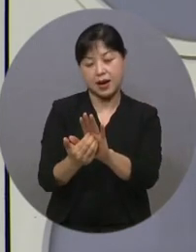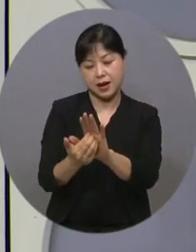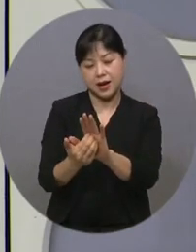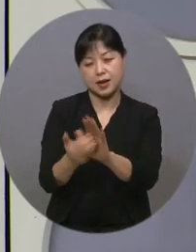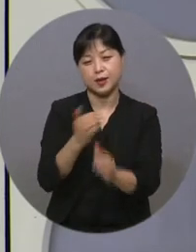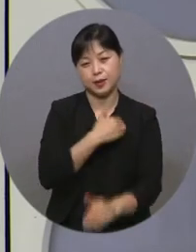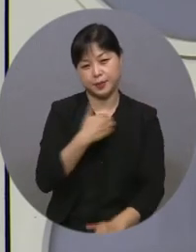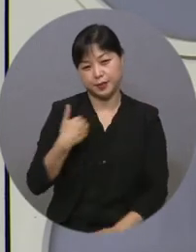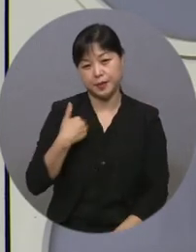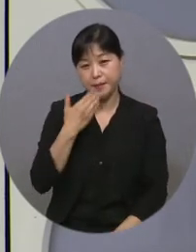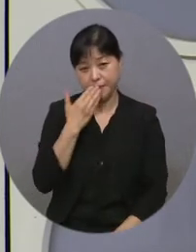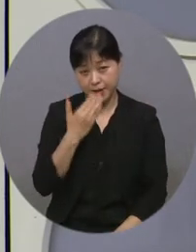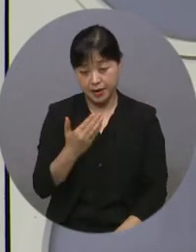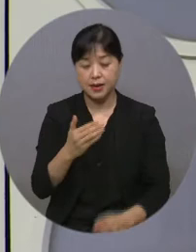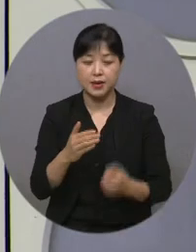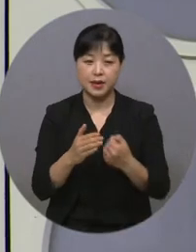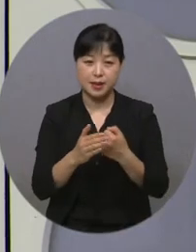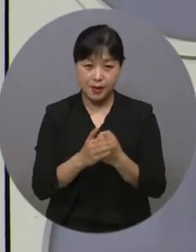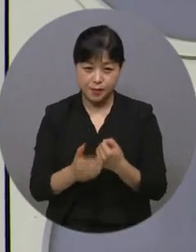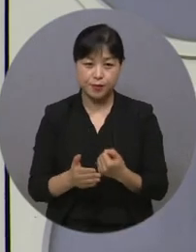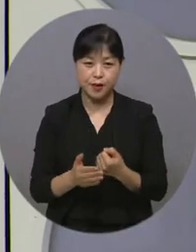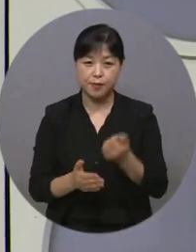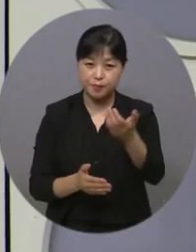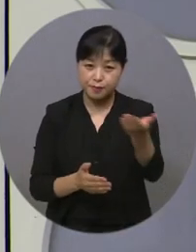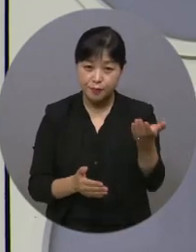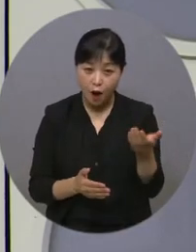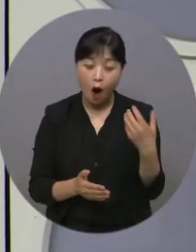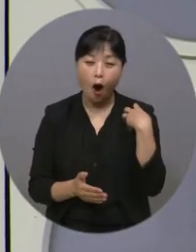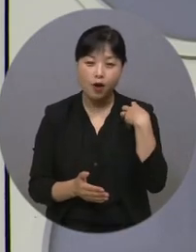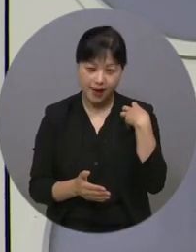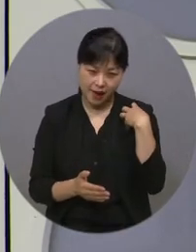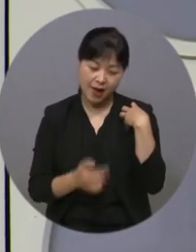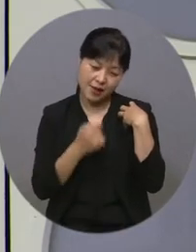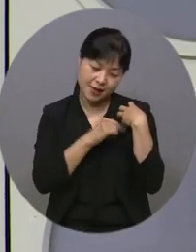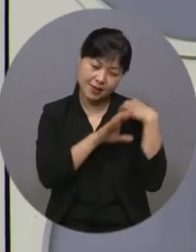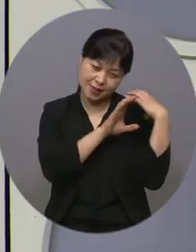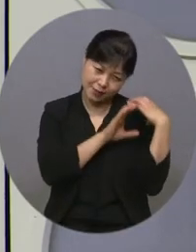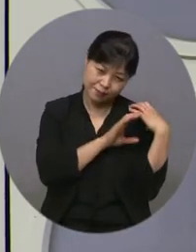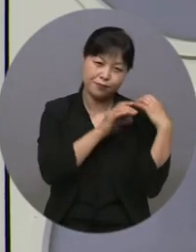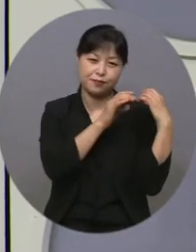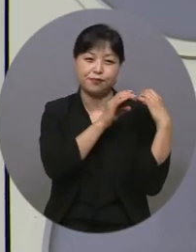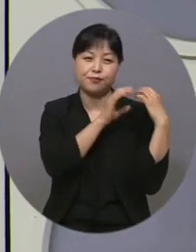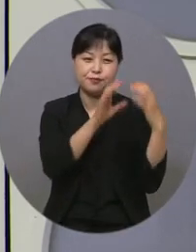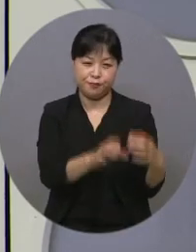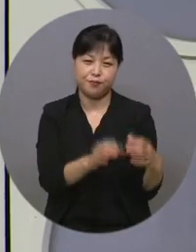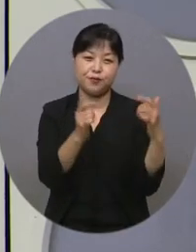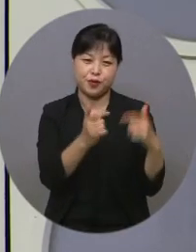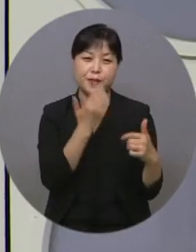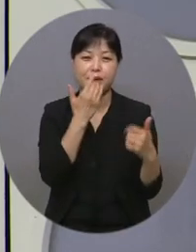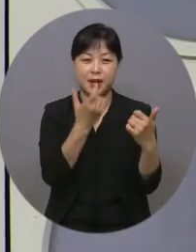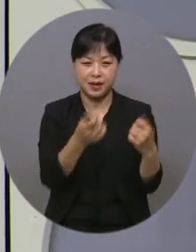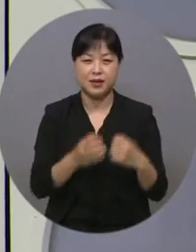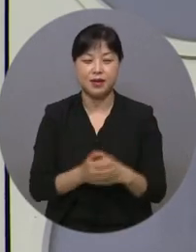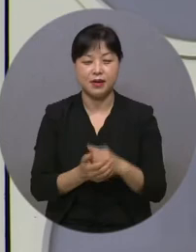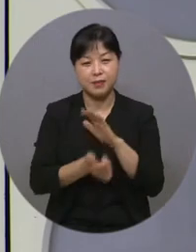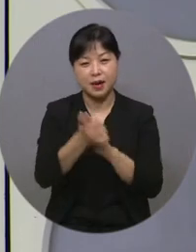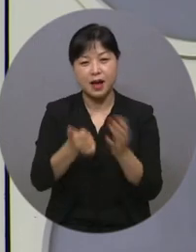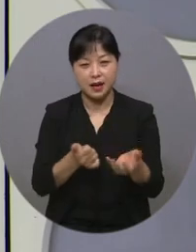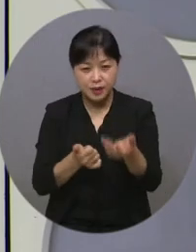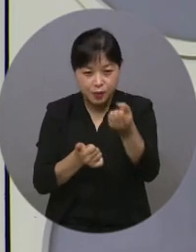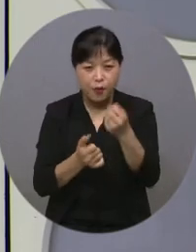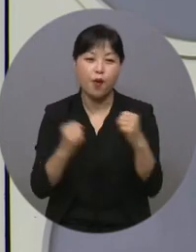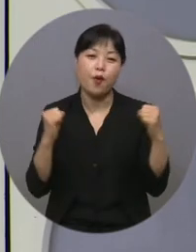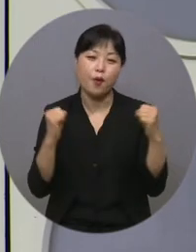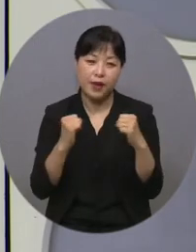학부모님들의 어깨를 덜어드릴 것으로 보고 있습니다. 그래서 희망을 가지시고 화이팅 하자고 말씀드리고